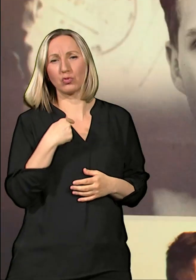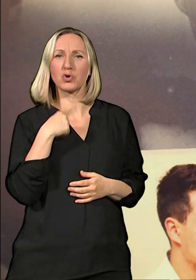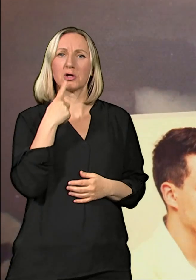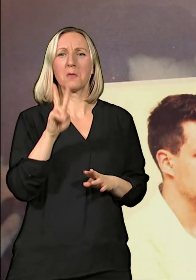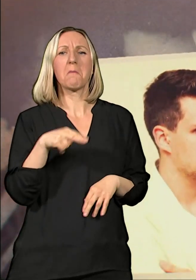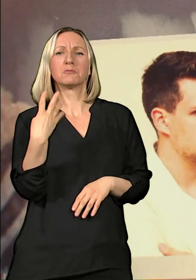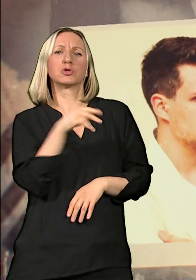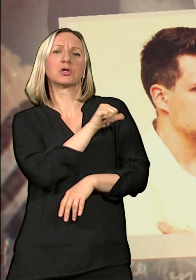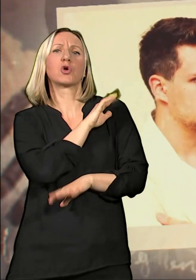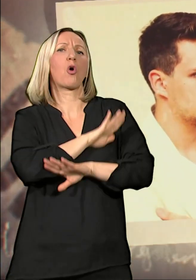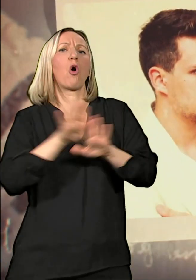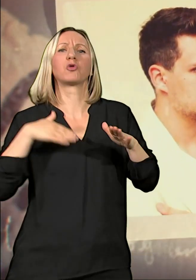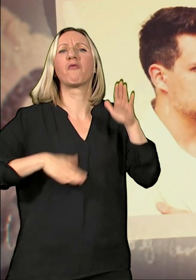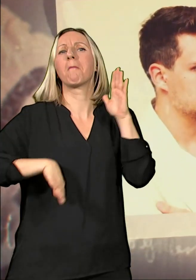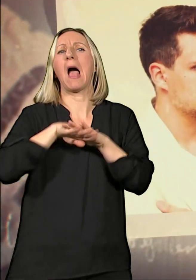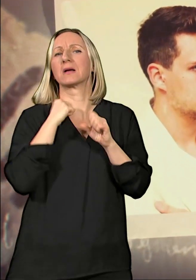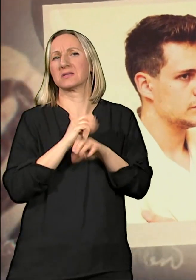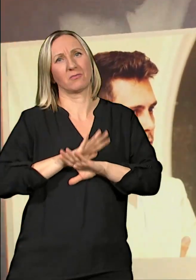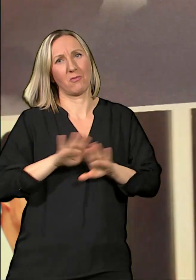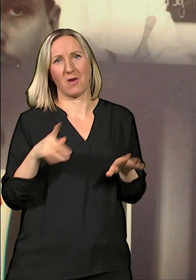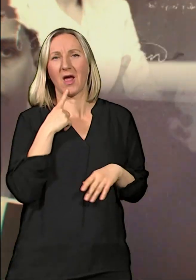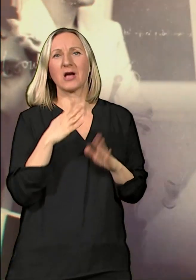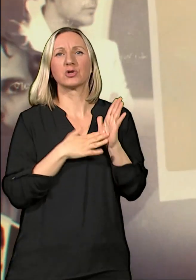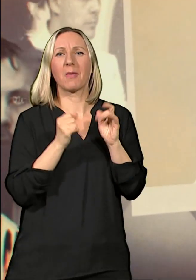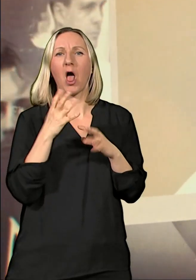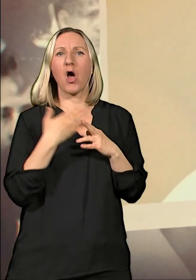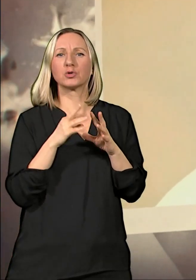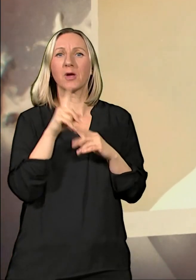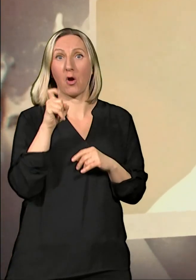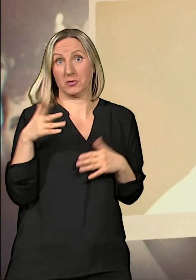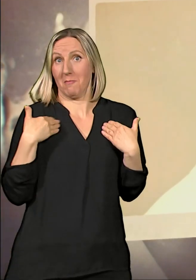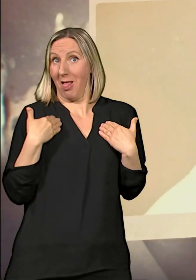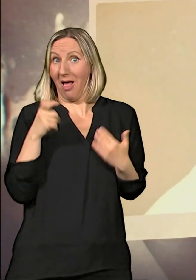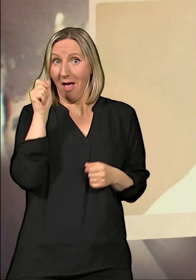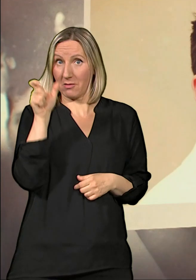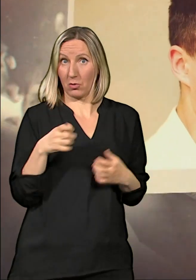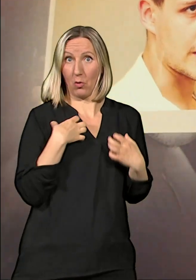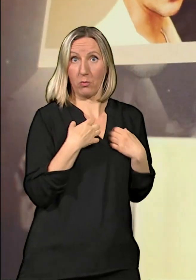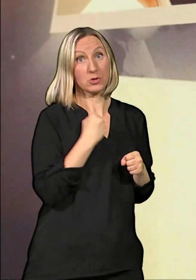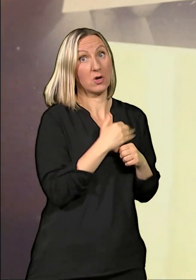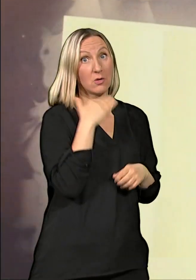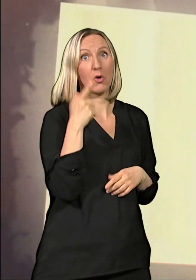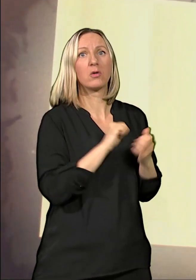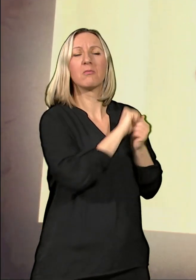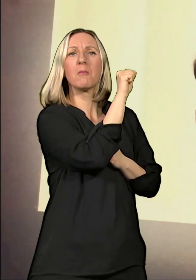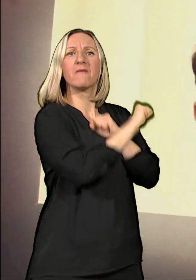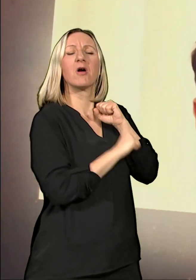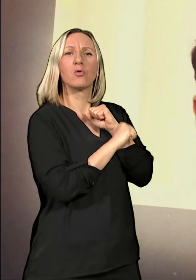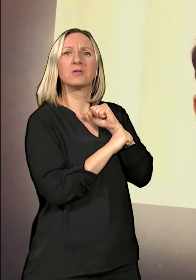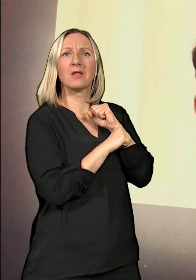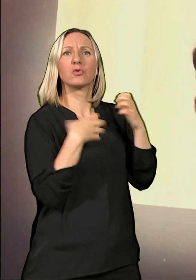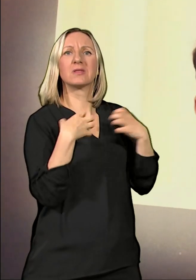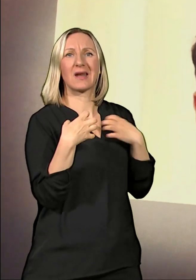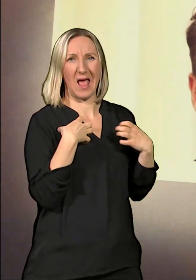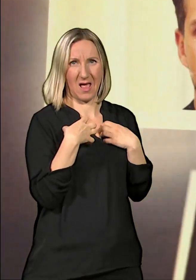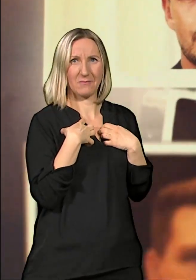maksimum, kaže glumac Miloš Biković koji je za svoje mlade godine uradio mnogo. Diplomirao je na Fakultetu dramskih umetnosti u klasi